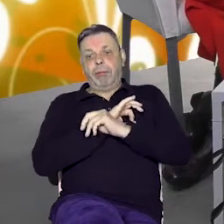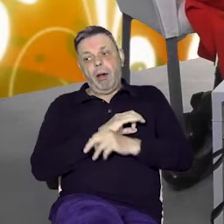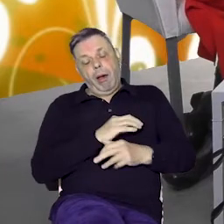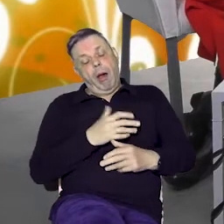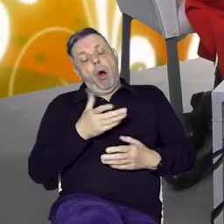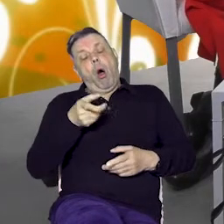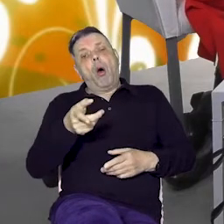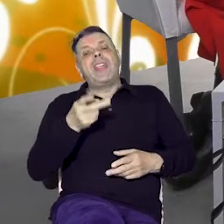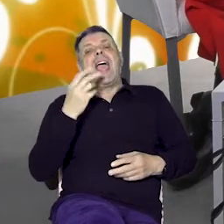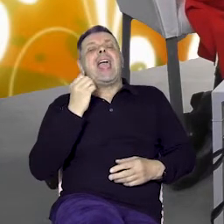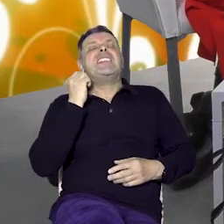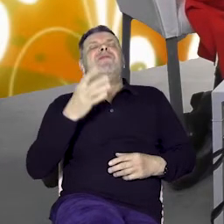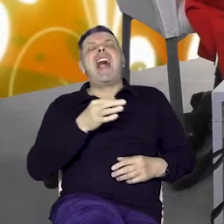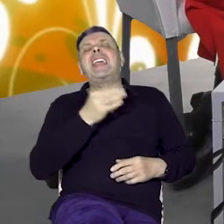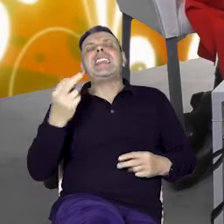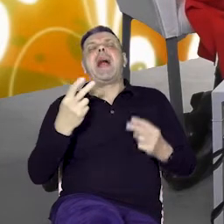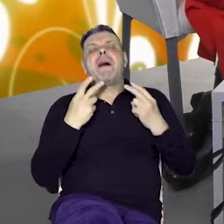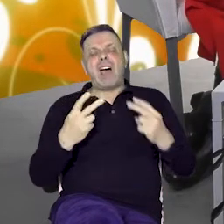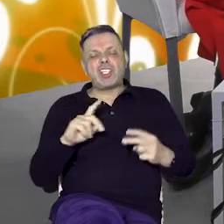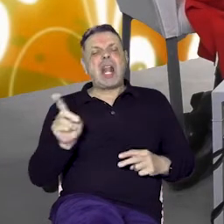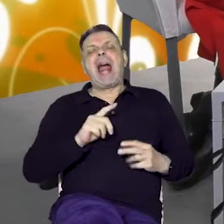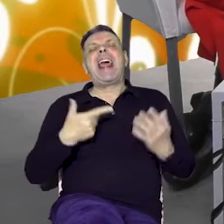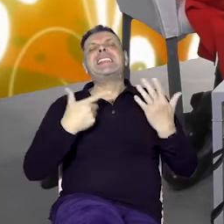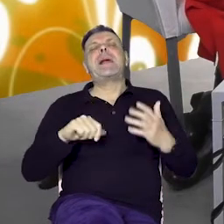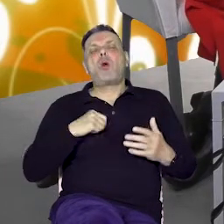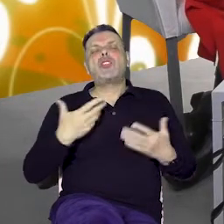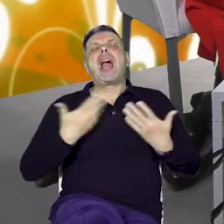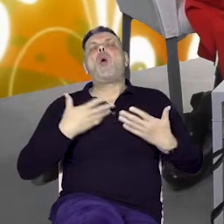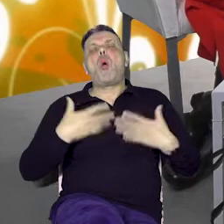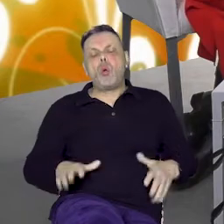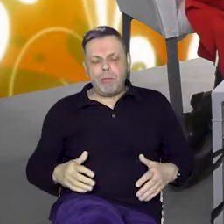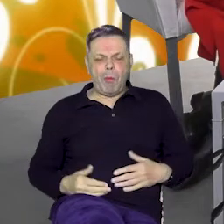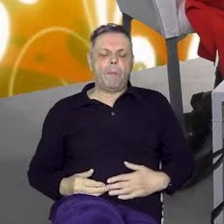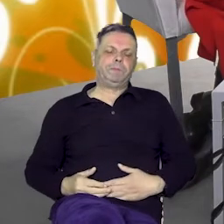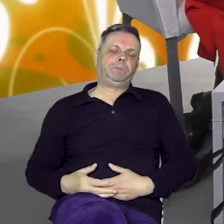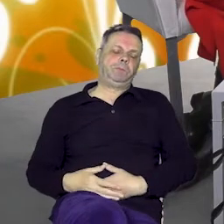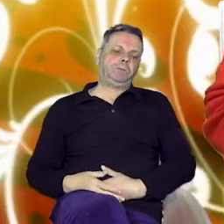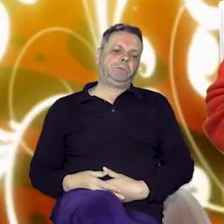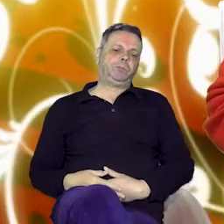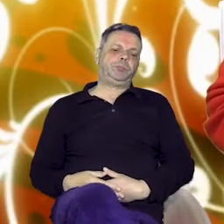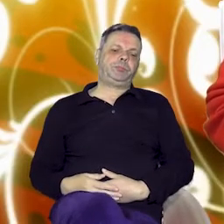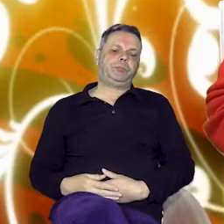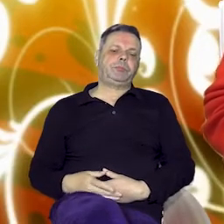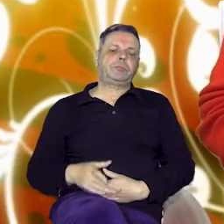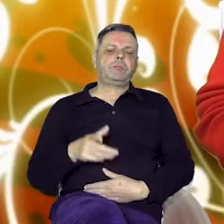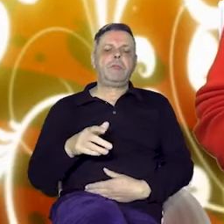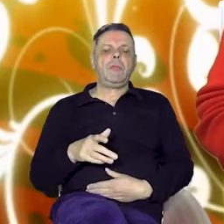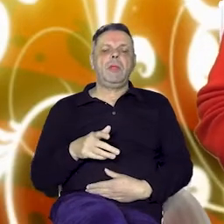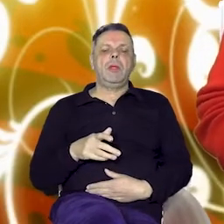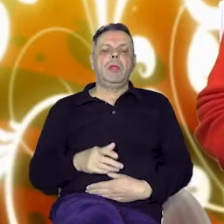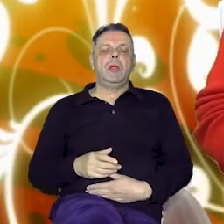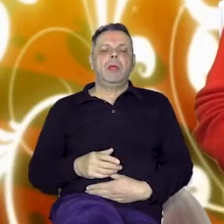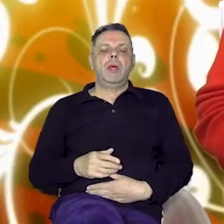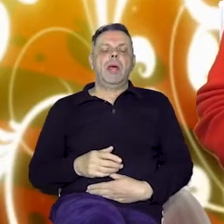dan važan, a ne 7 godina koje gubimo ako se pustimo da smo raspadnuti. Apsolutno. Gledajte, to ste u stvari jako lijepo naglasili. Evo